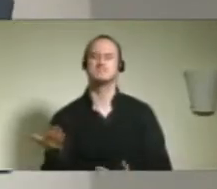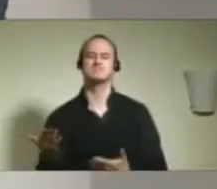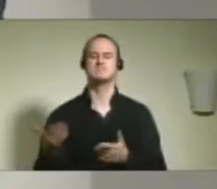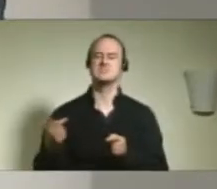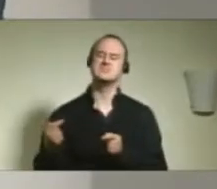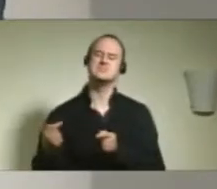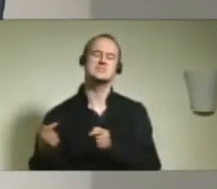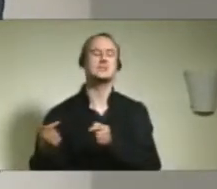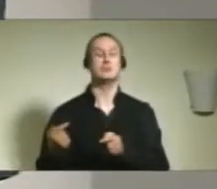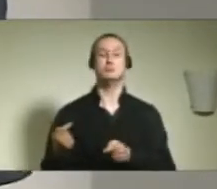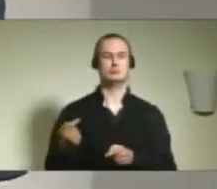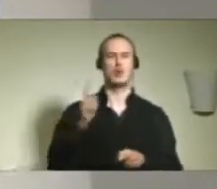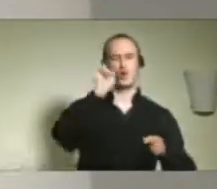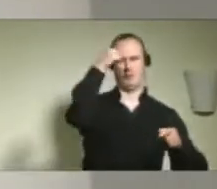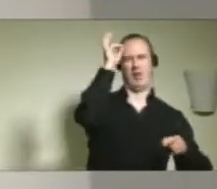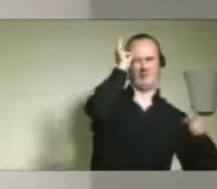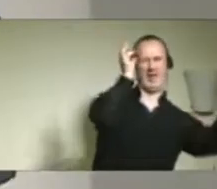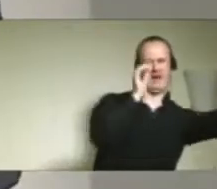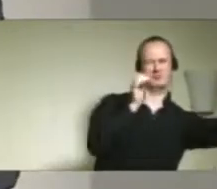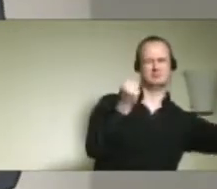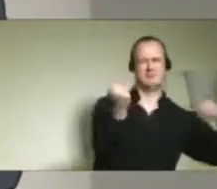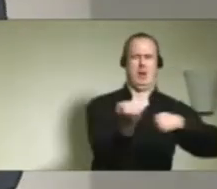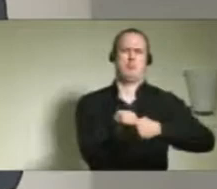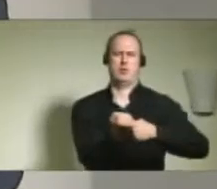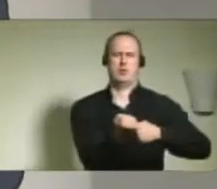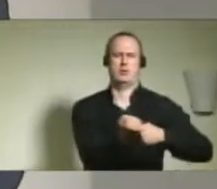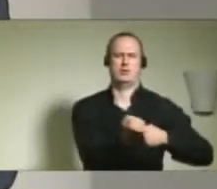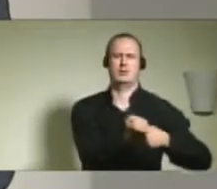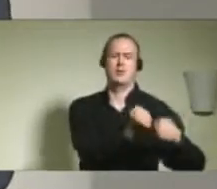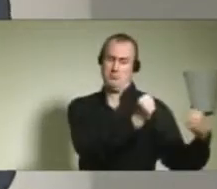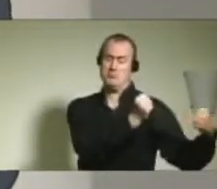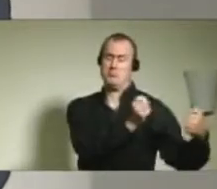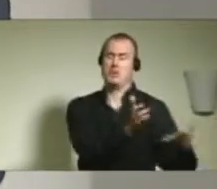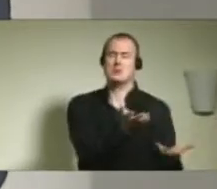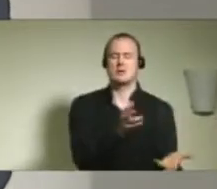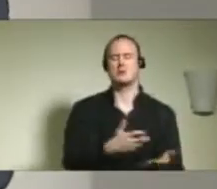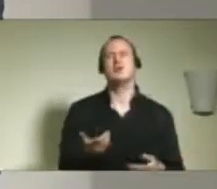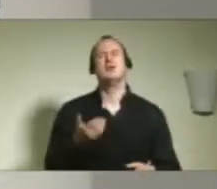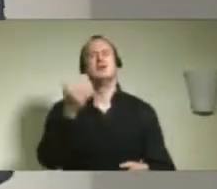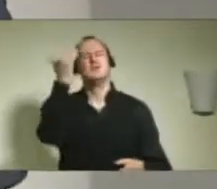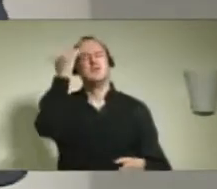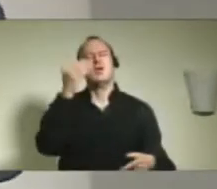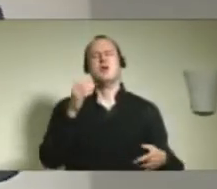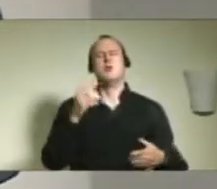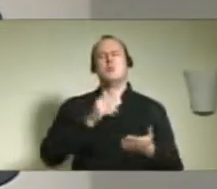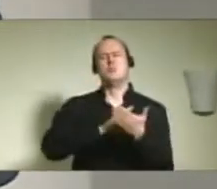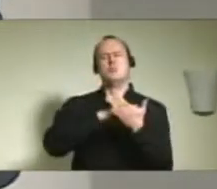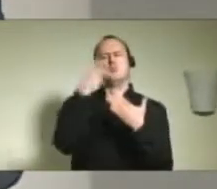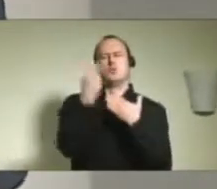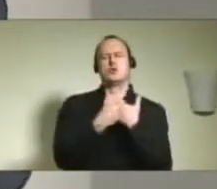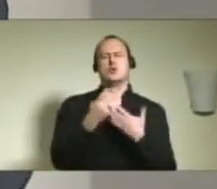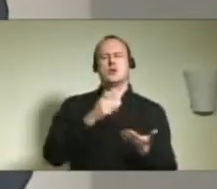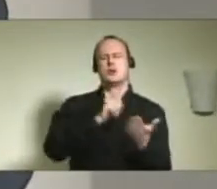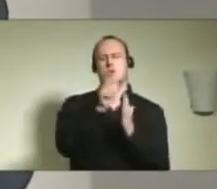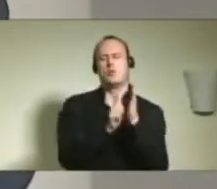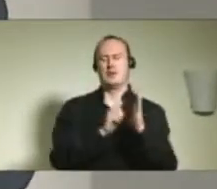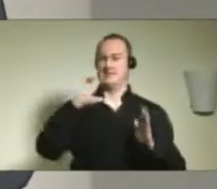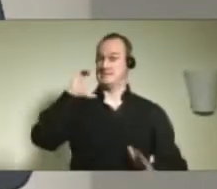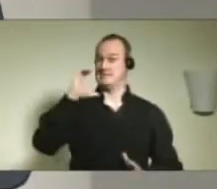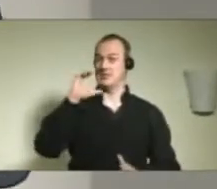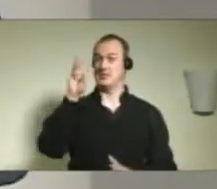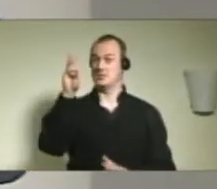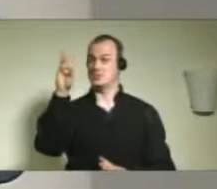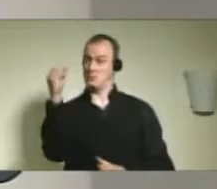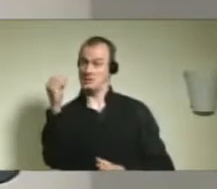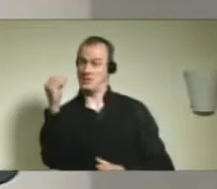gouvernement, parce que le gouvernement fédéral a passé une loi l'an dernier, le projet de loi C-60, qui dit que le Conseil du Trésor